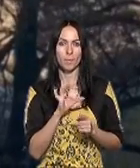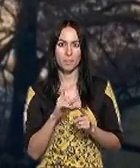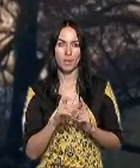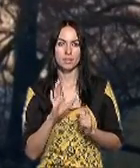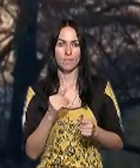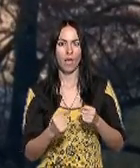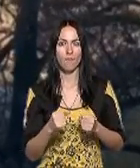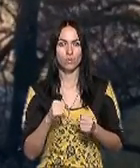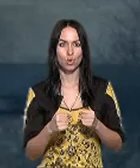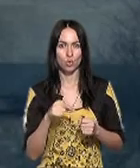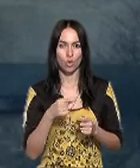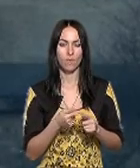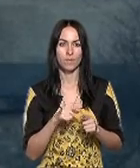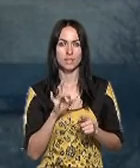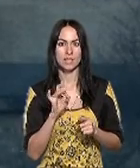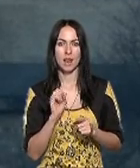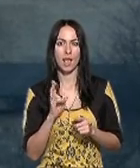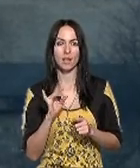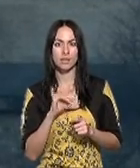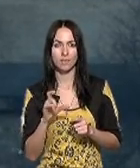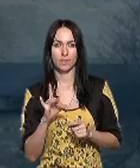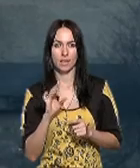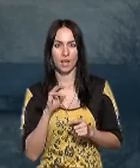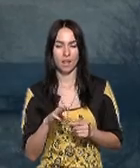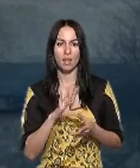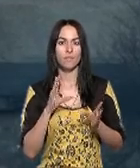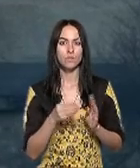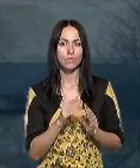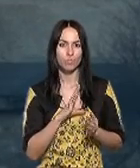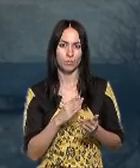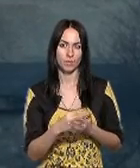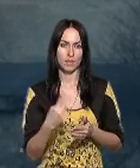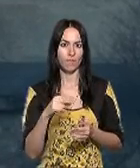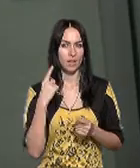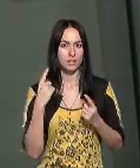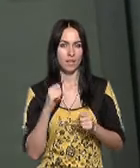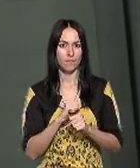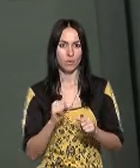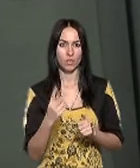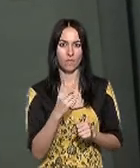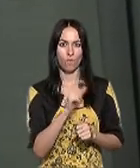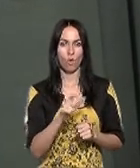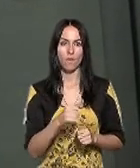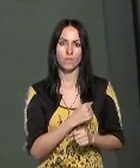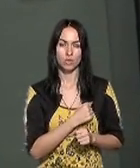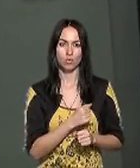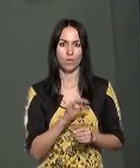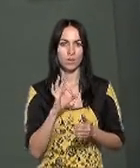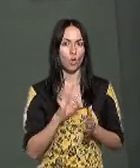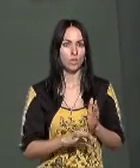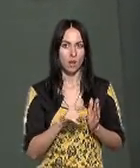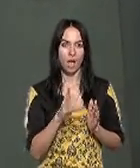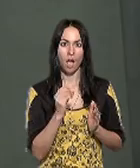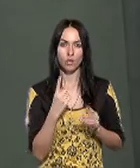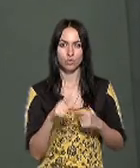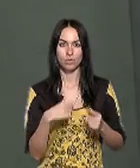двигун однієї з реактивних ракет. Всього пролунали близько 20 вибухів. Двоє військових загинули майже одразу. Ще один за 2 дні